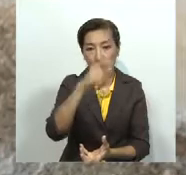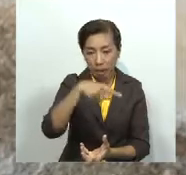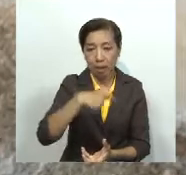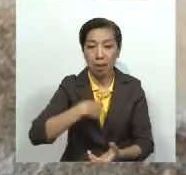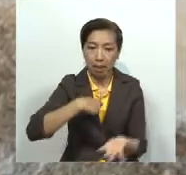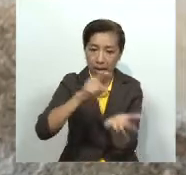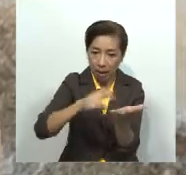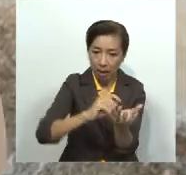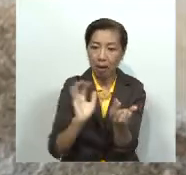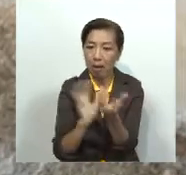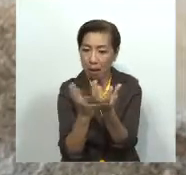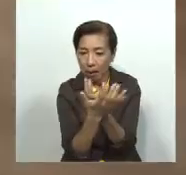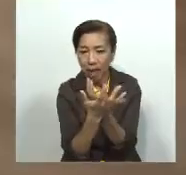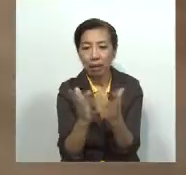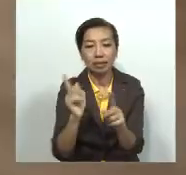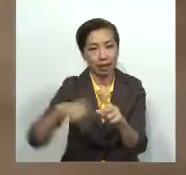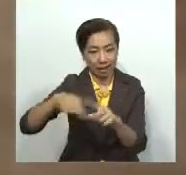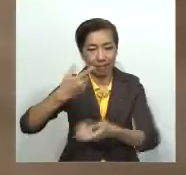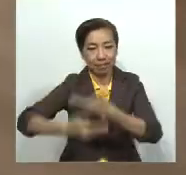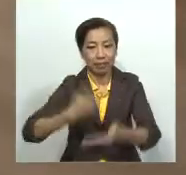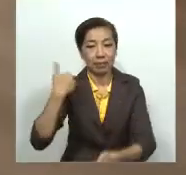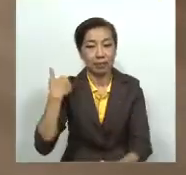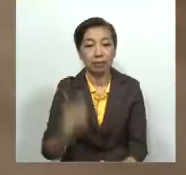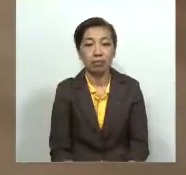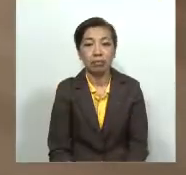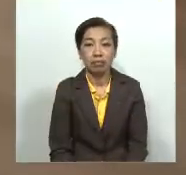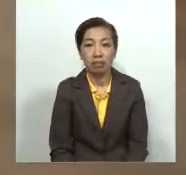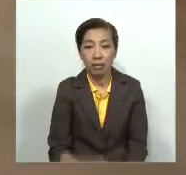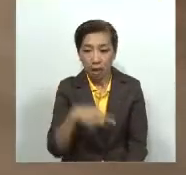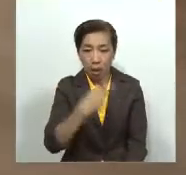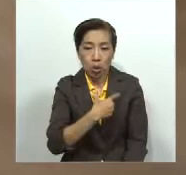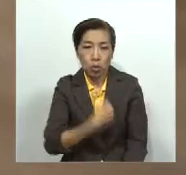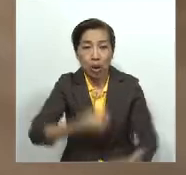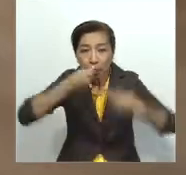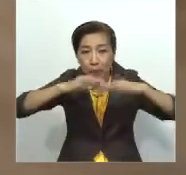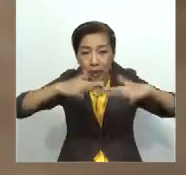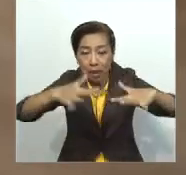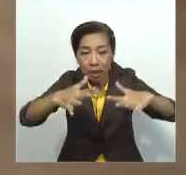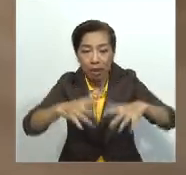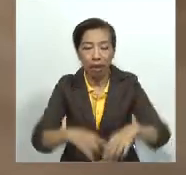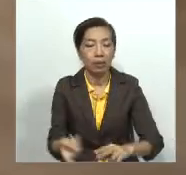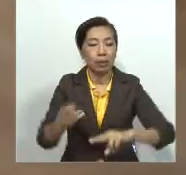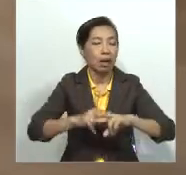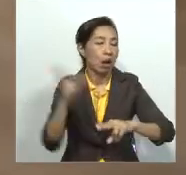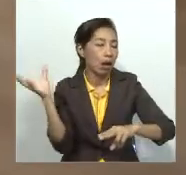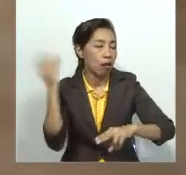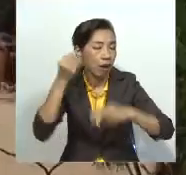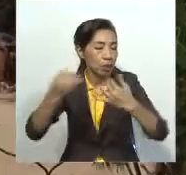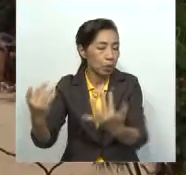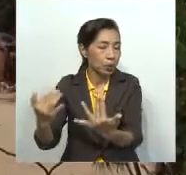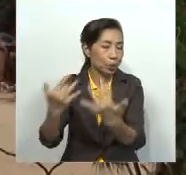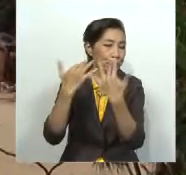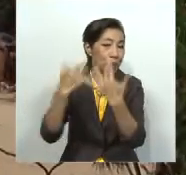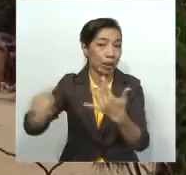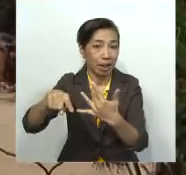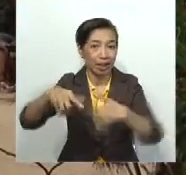ดหรือผักปลอดสารพิษเนี่ยค่ะ และหากท่านเป็นอีกคนหนึ่งที่ชื่นชอบทะเลชอบฟังเสียงคลื่นที่ชุมชนบูกิต